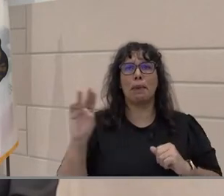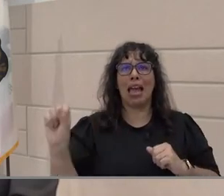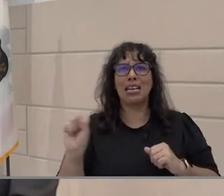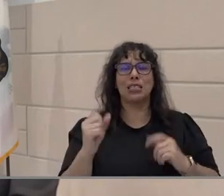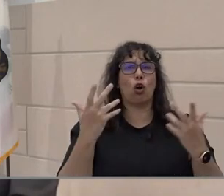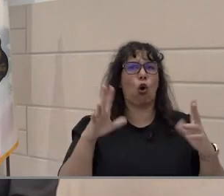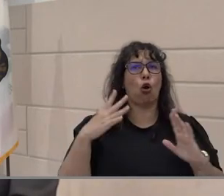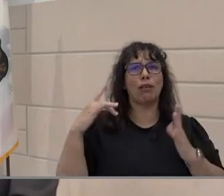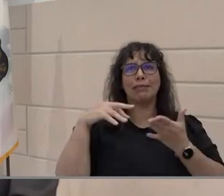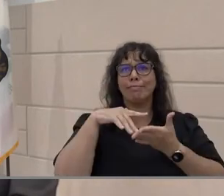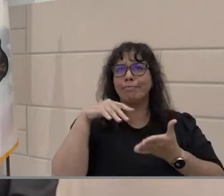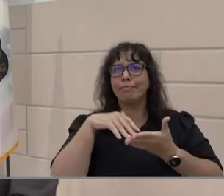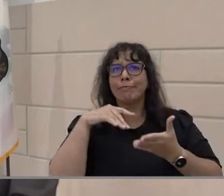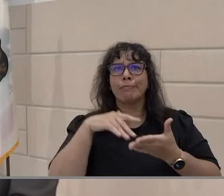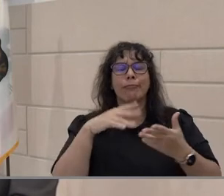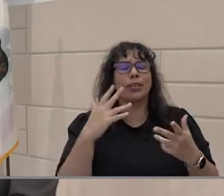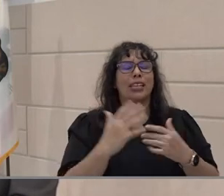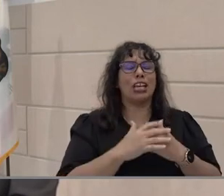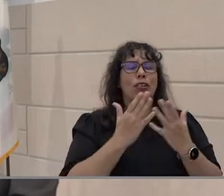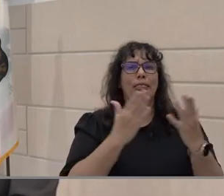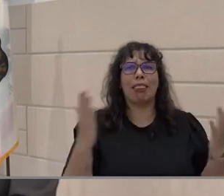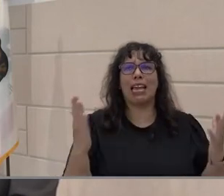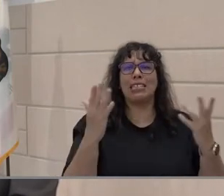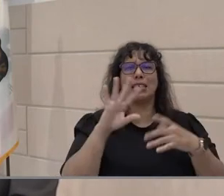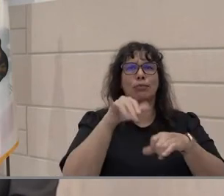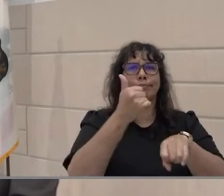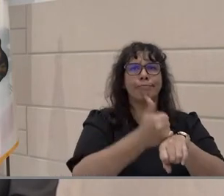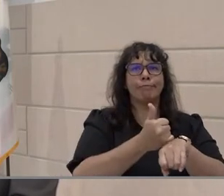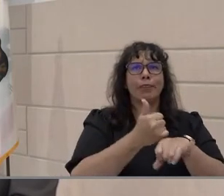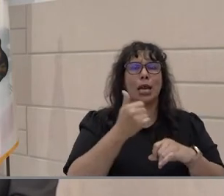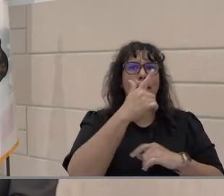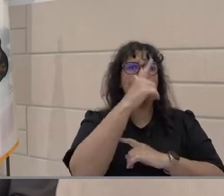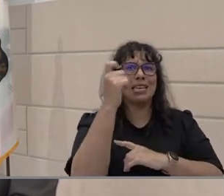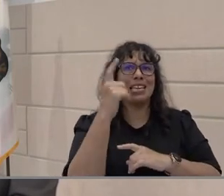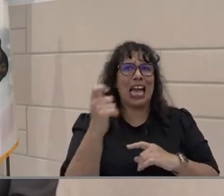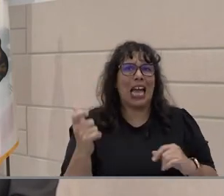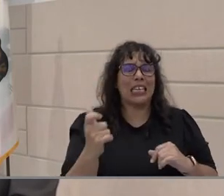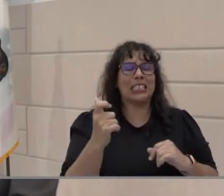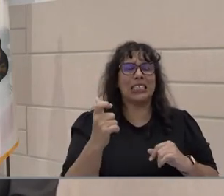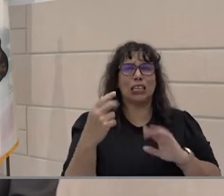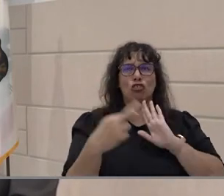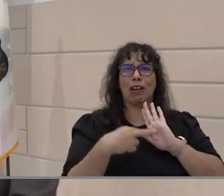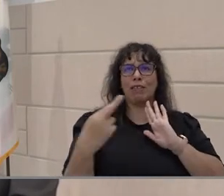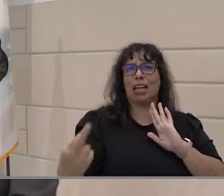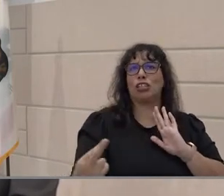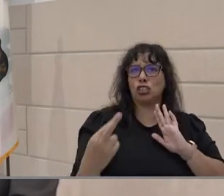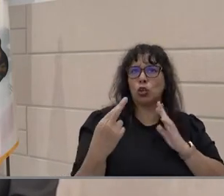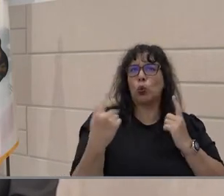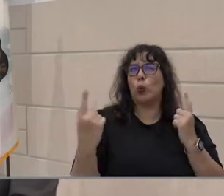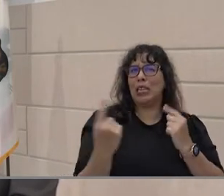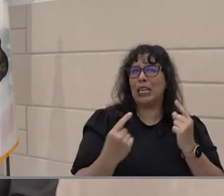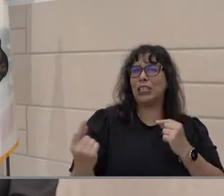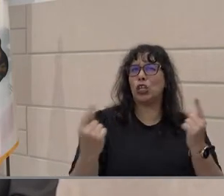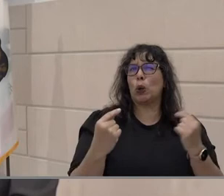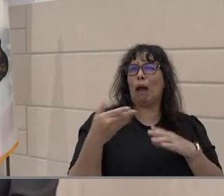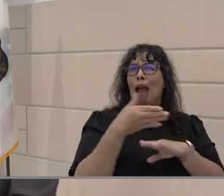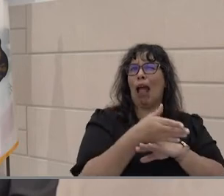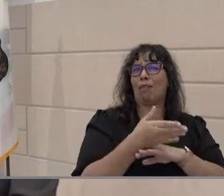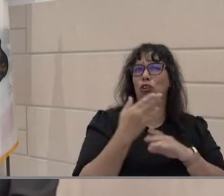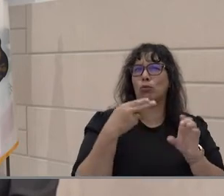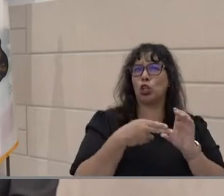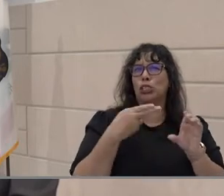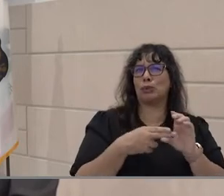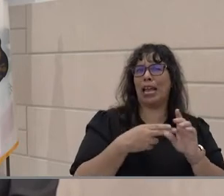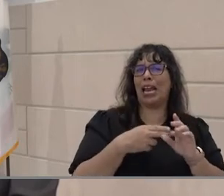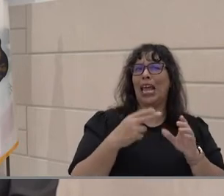ម្ដងទៀតគឺថាពួកគេបានប្រុងប្រៀបជាស្រេចក្នុងការប្រុងប្រៀបទុកហើយគឺថា